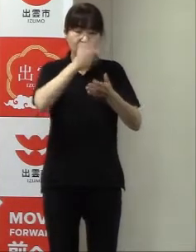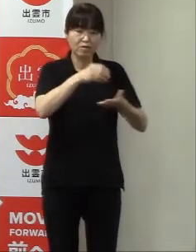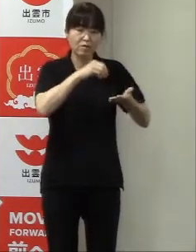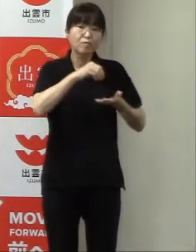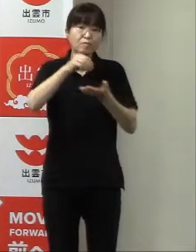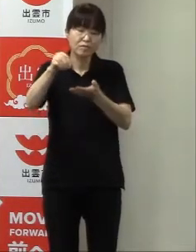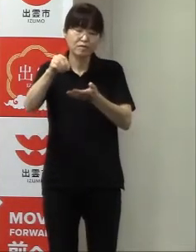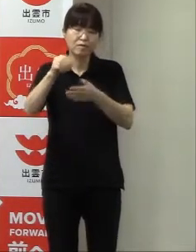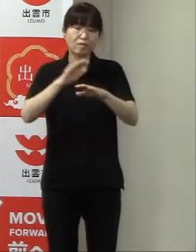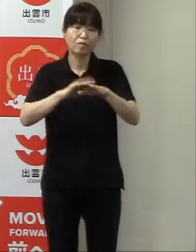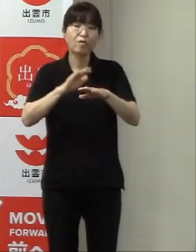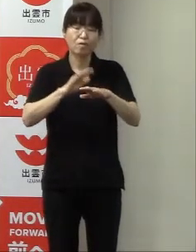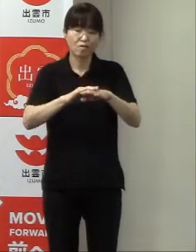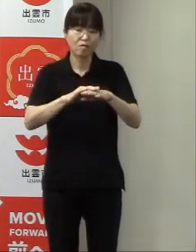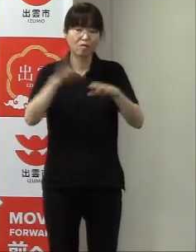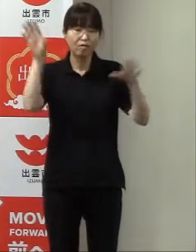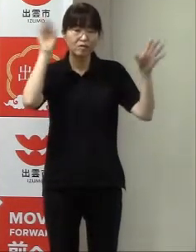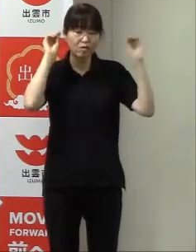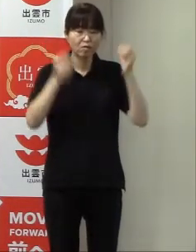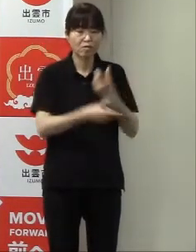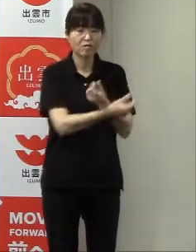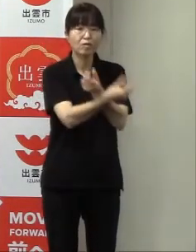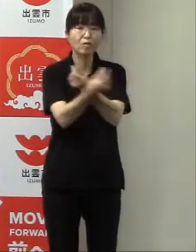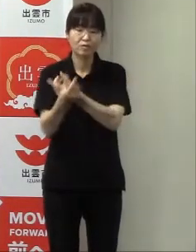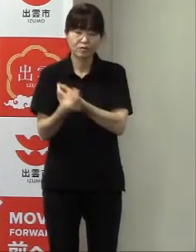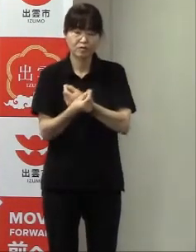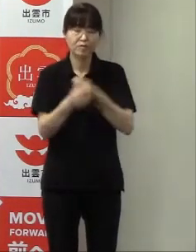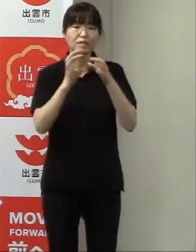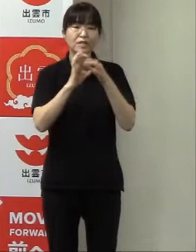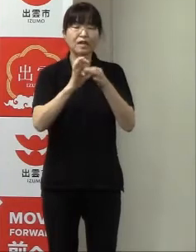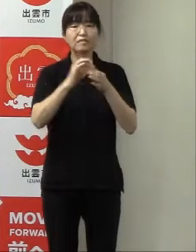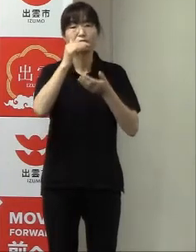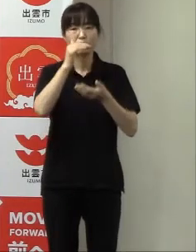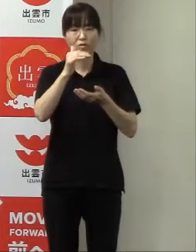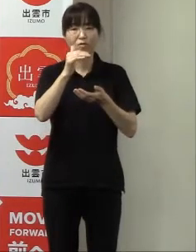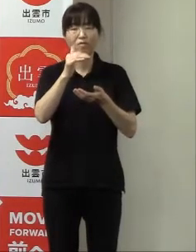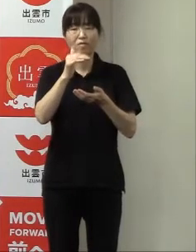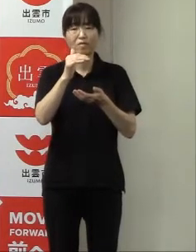に、関わること等々ですね、